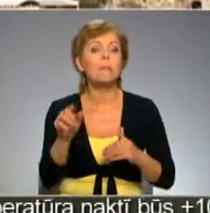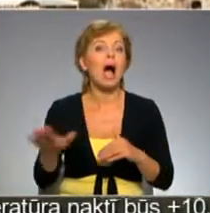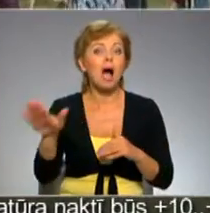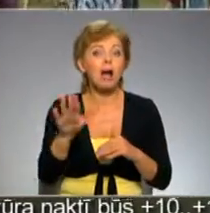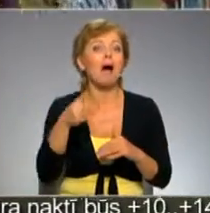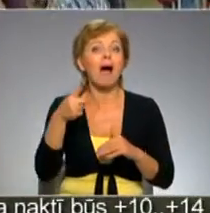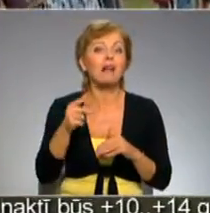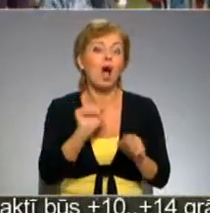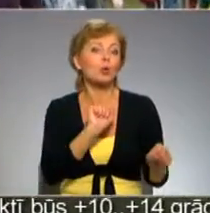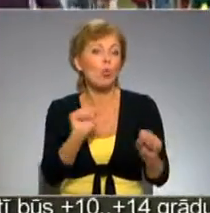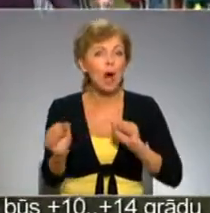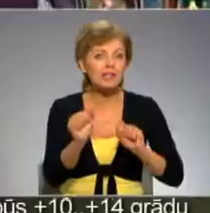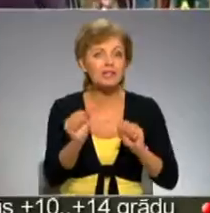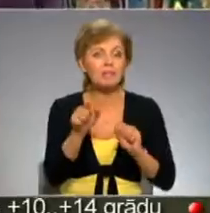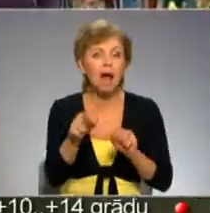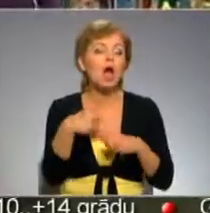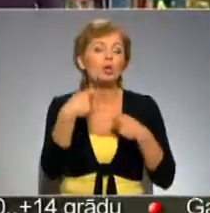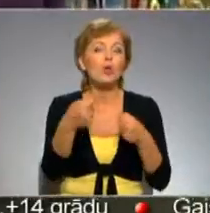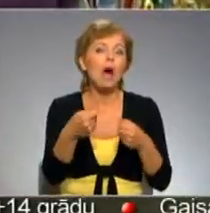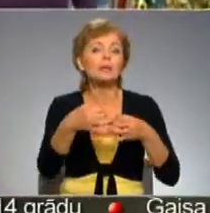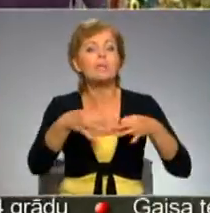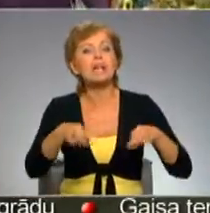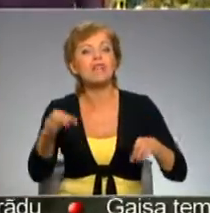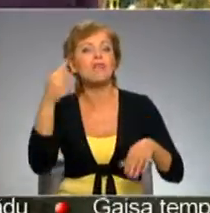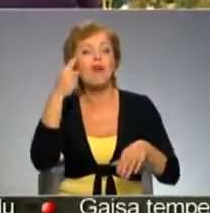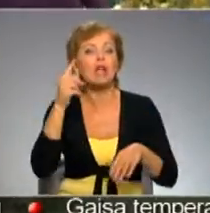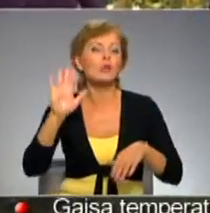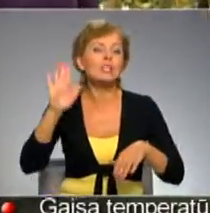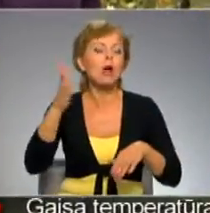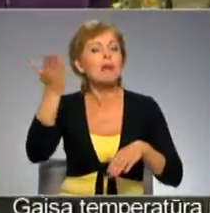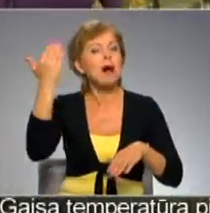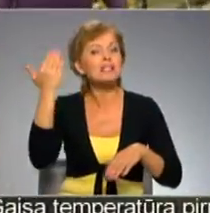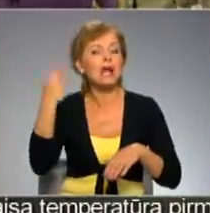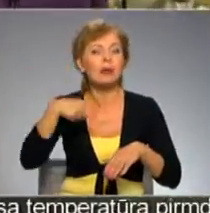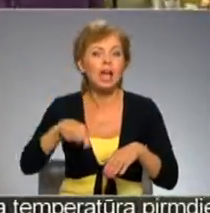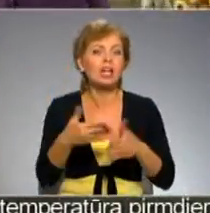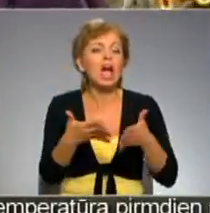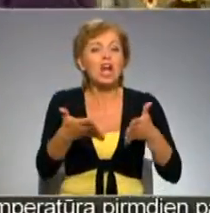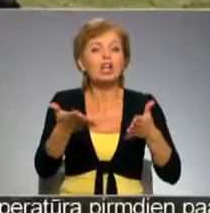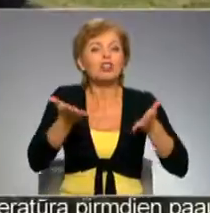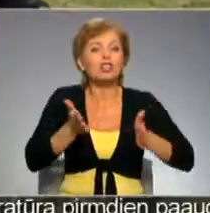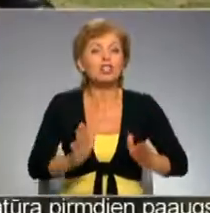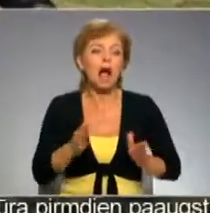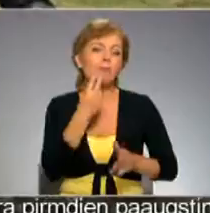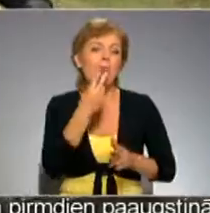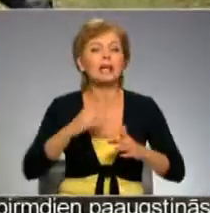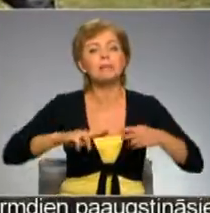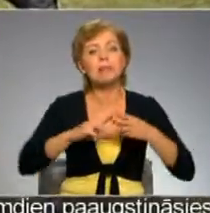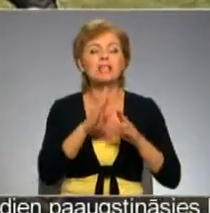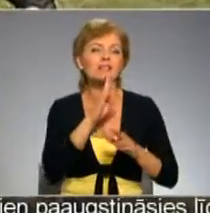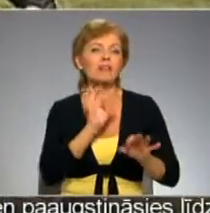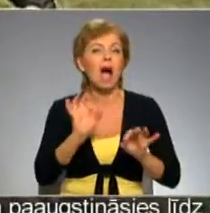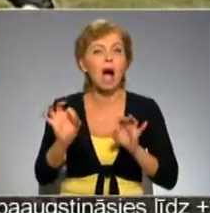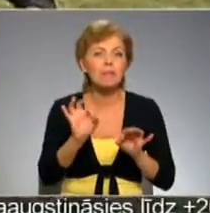valda rosība, ļaujot vaļu iztēlējumu fantāzijām par senajiem laikiem. Savus krāšņos tērpus izrāda pils dāmas, bērni telefons